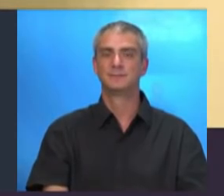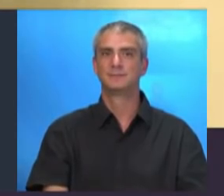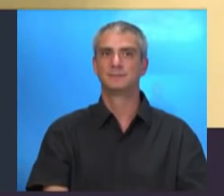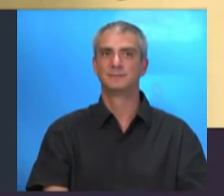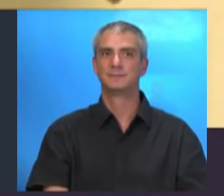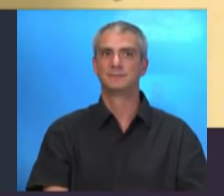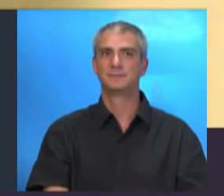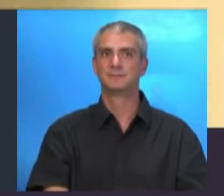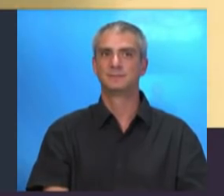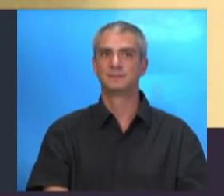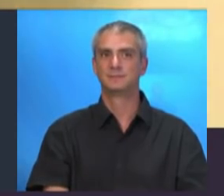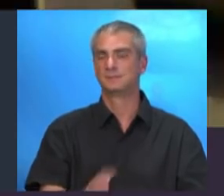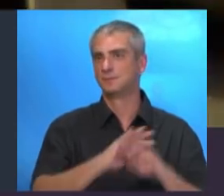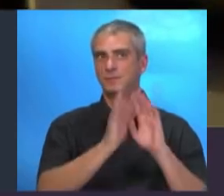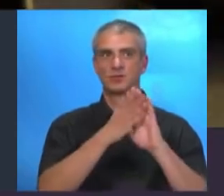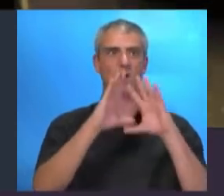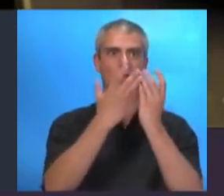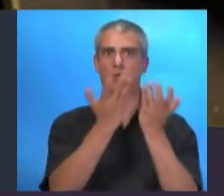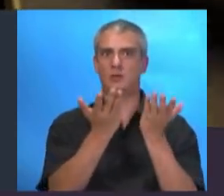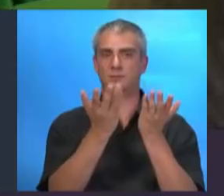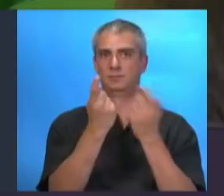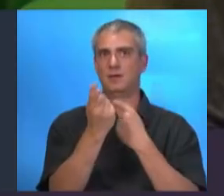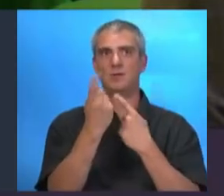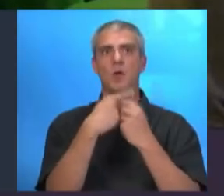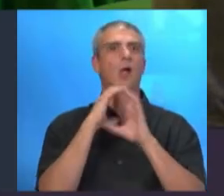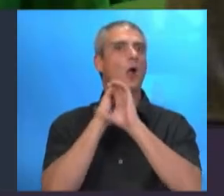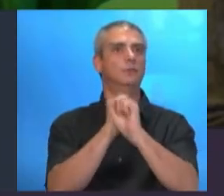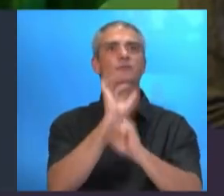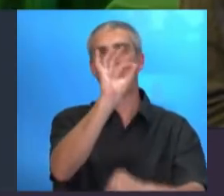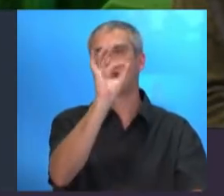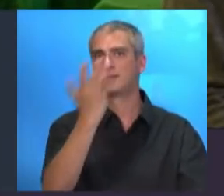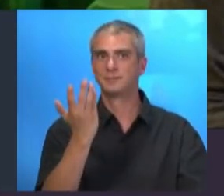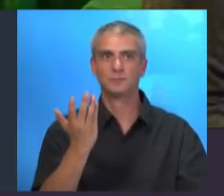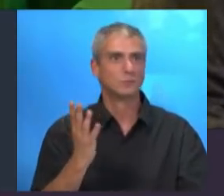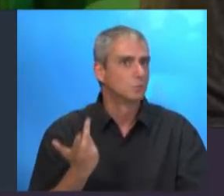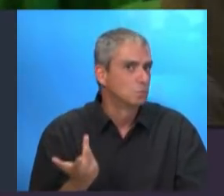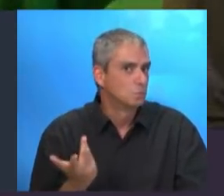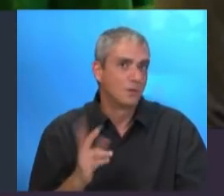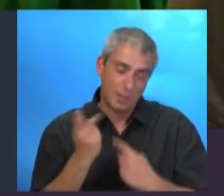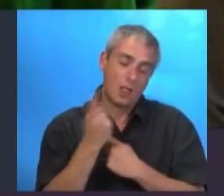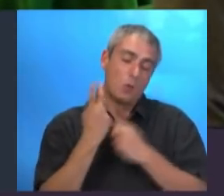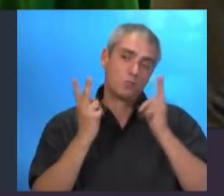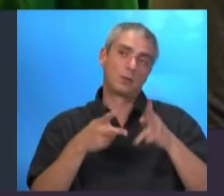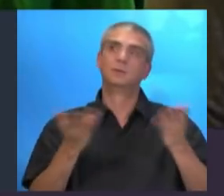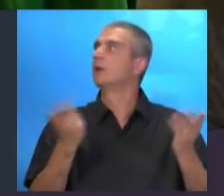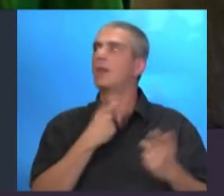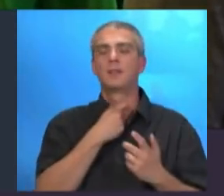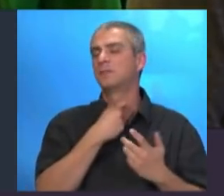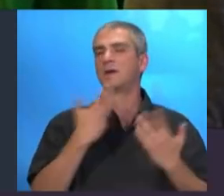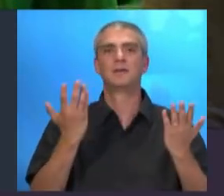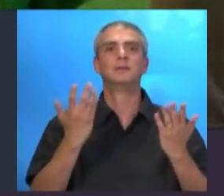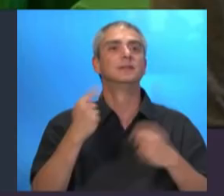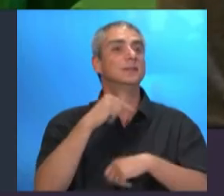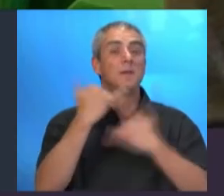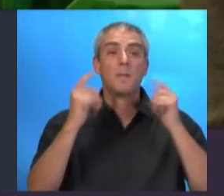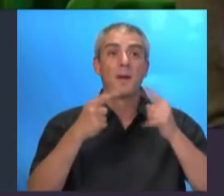כן. אז זה הלחם שלנו. זה העניין שכל כדור הארץ בעצם זה לקוח שבוי שלכם. שבוי, אני לא יודע, אבל אין כך פוטנציאל, אין ברירה. הזמן, במקרה